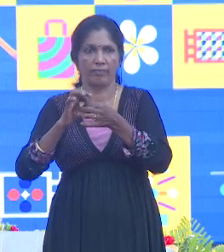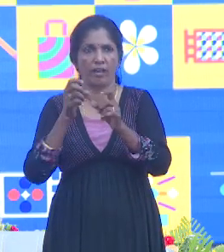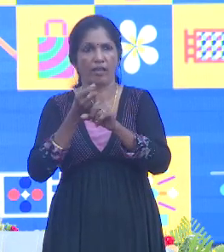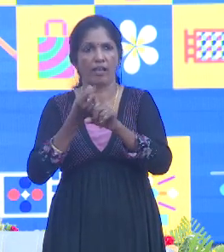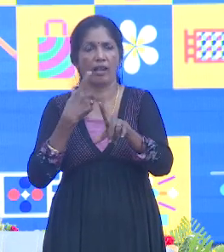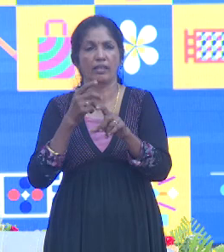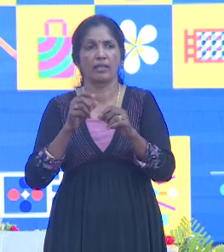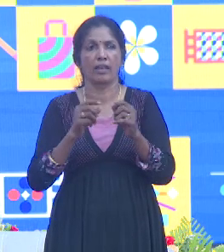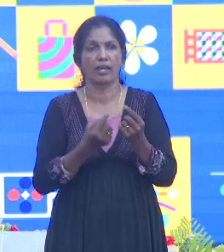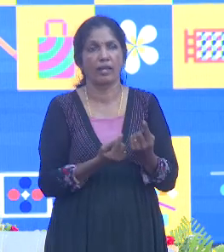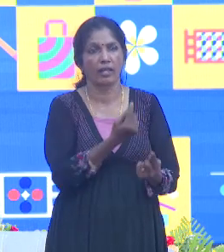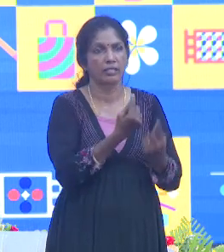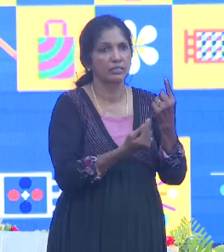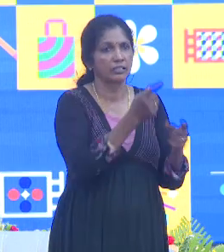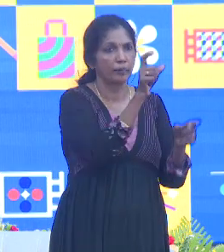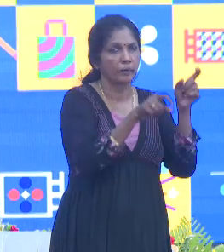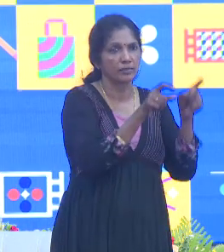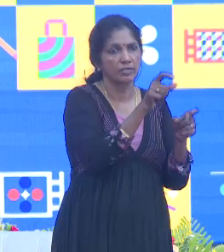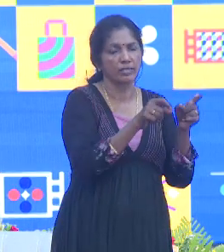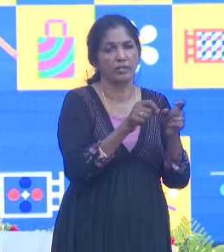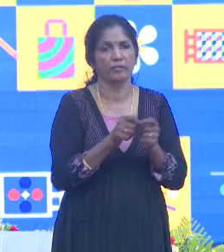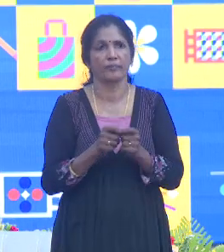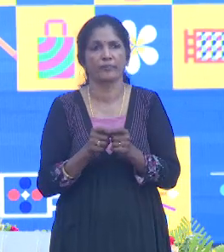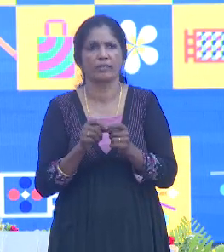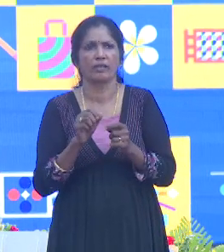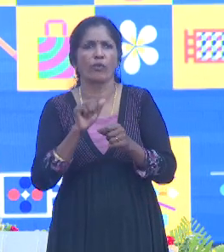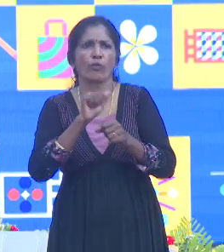കേരളത്തിലെ കർഷകൻ്റെയും കർഷക തൊഴിലാളികളെയും